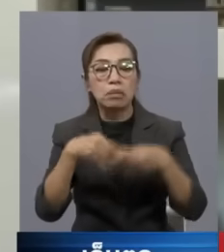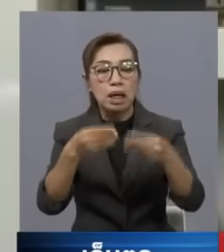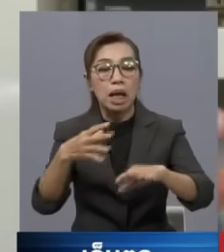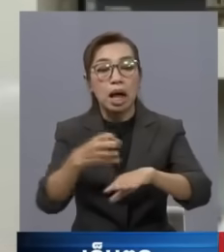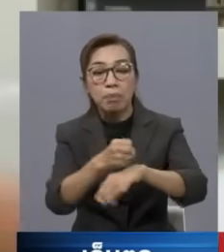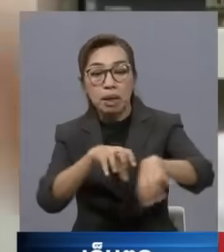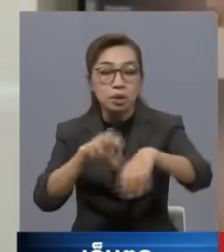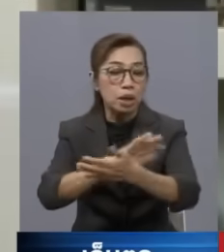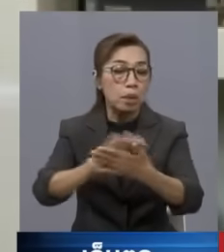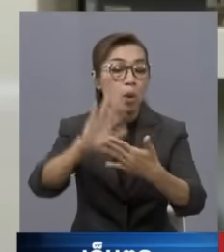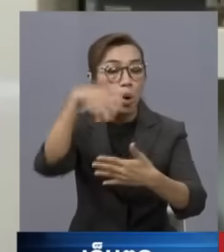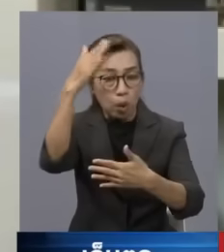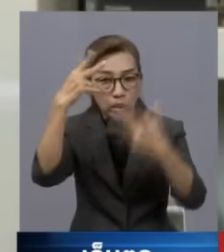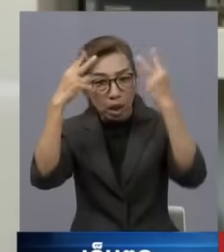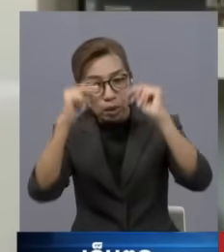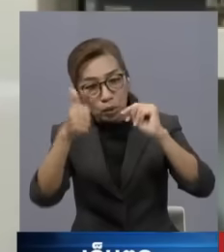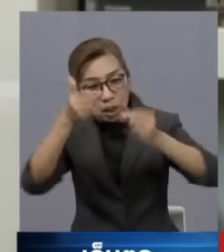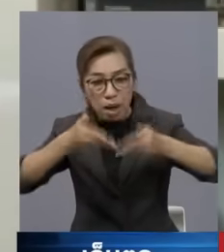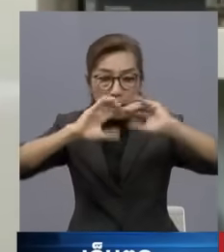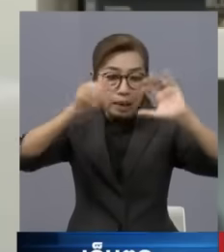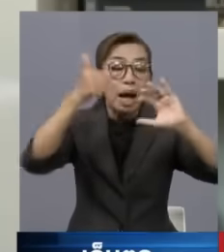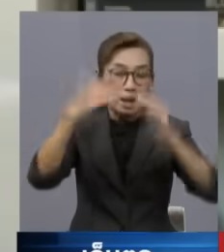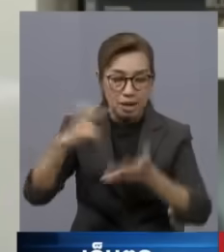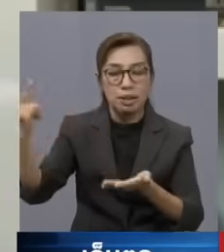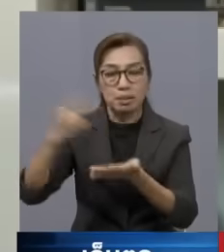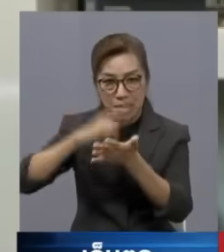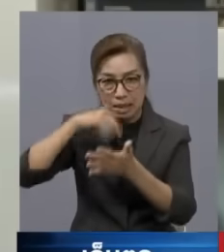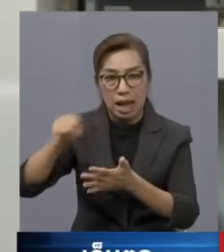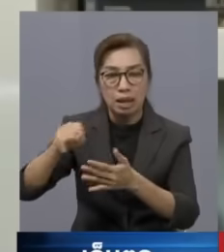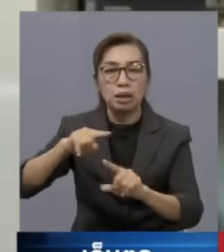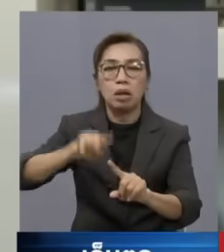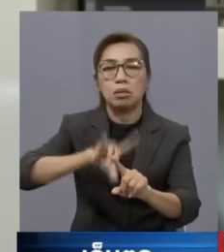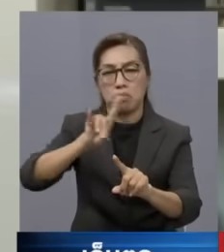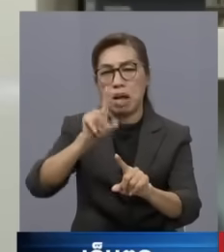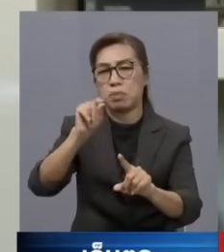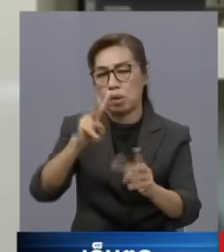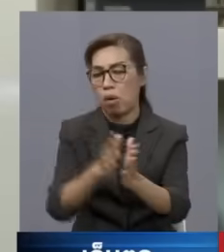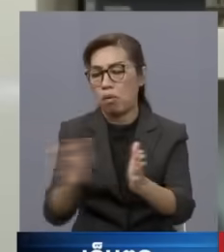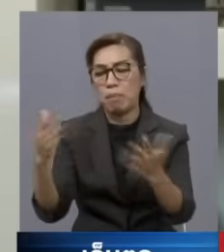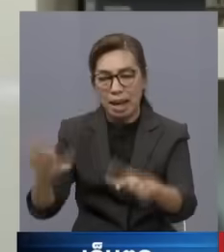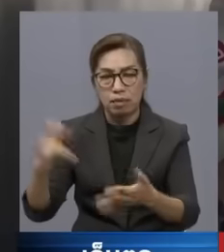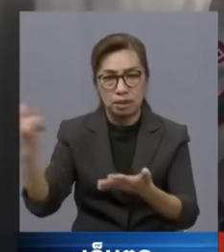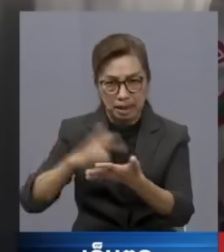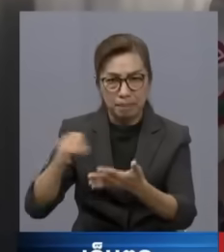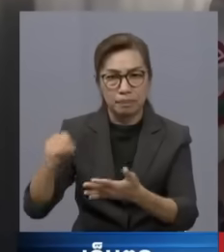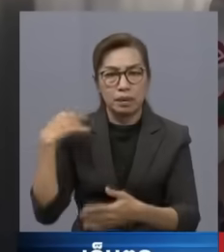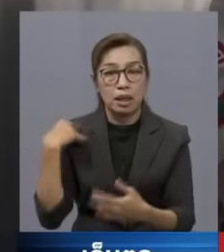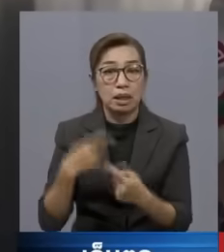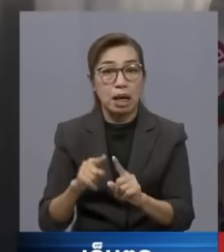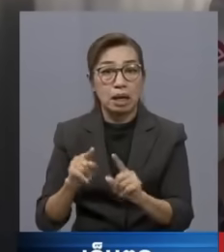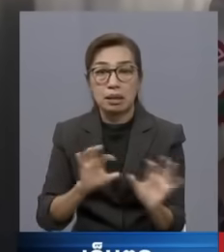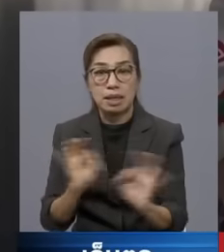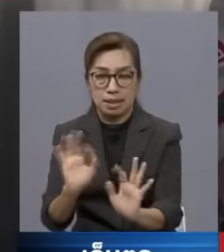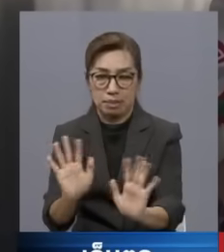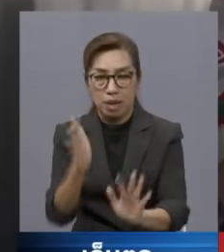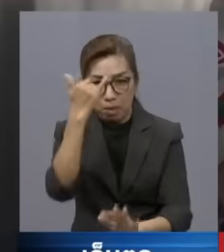ก่อนที่จะเดินทางกลับไทยซึ่งก็น่าจะหลังวันที่ 22สิงหาคมนี้แน่นอนแล้วก็รอบนี้เนี่ยไม่เลื่อนกับไทยแน่